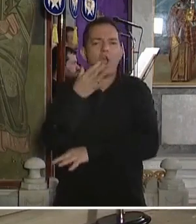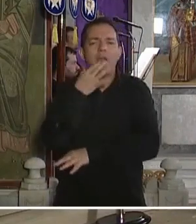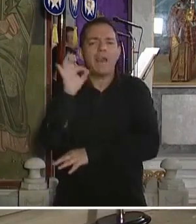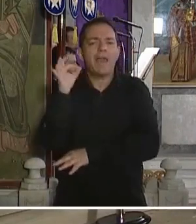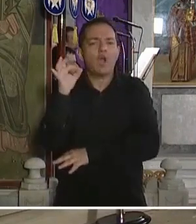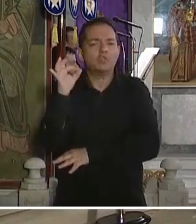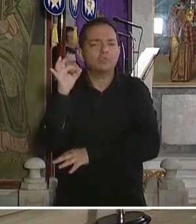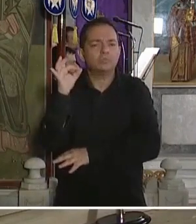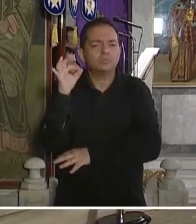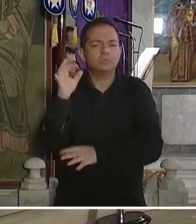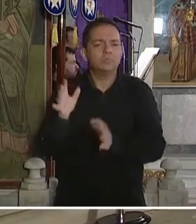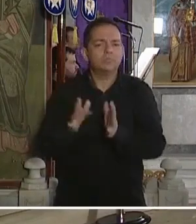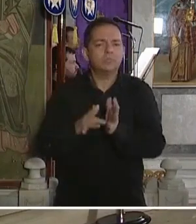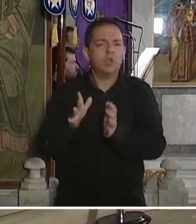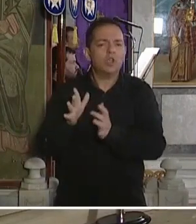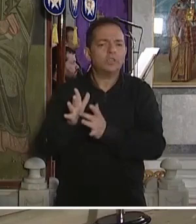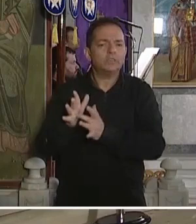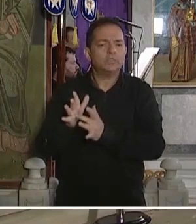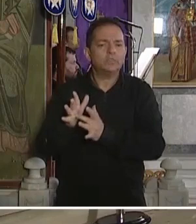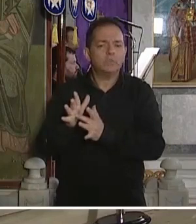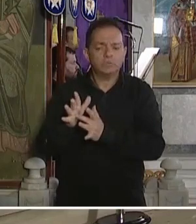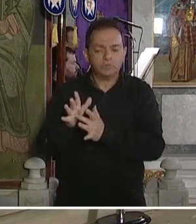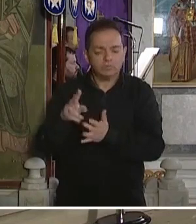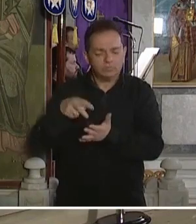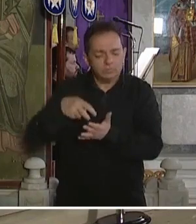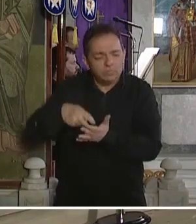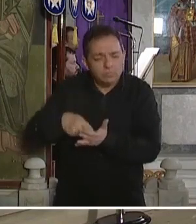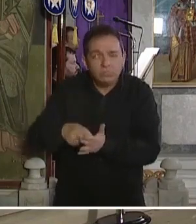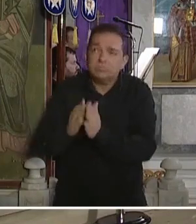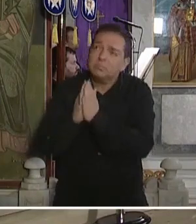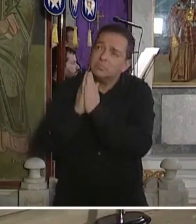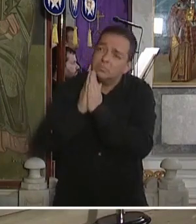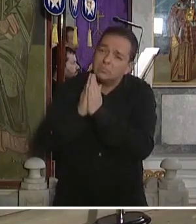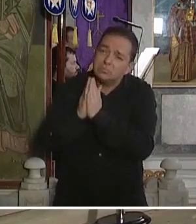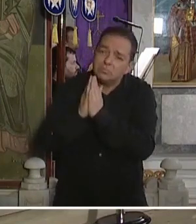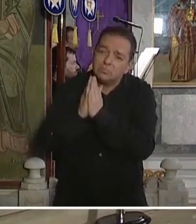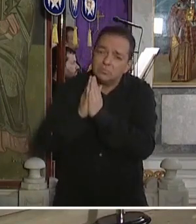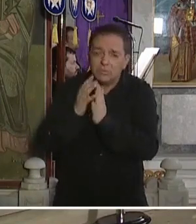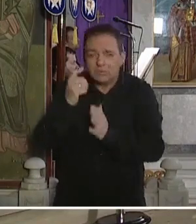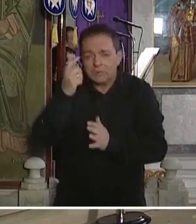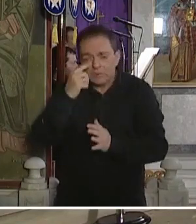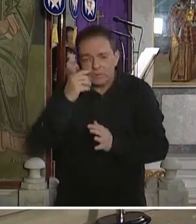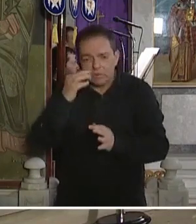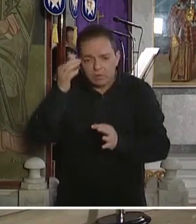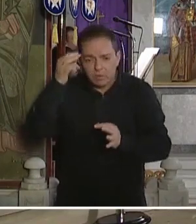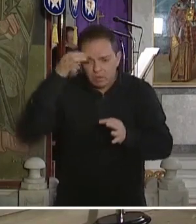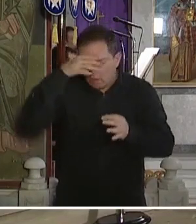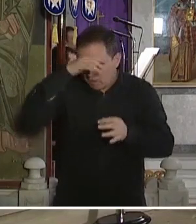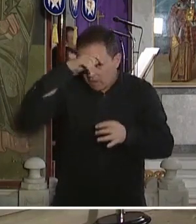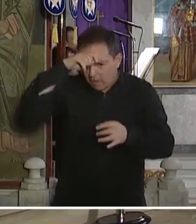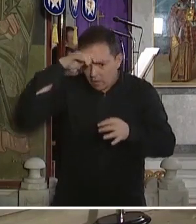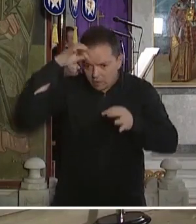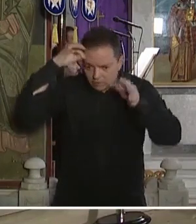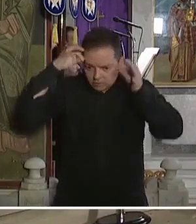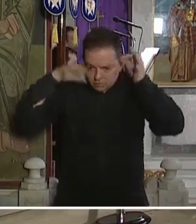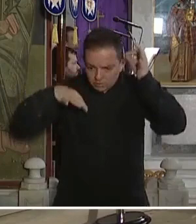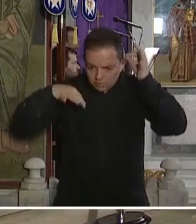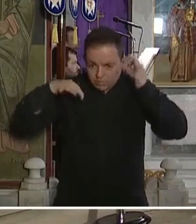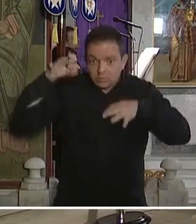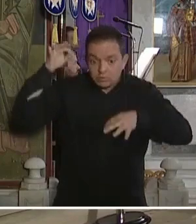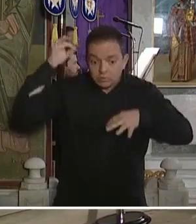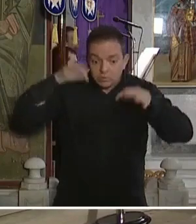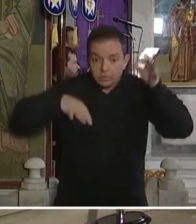έσταξε ένα άλλο υγρό από το σώμα του. Ο υδρότας. Και ήταν, λέει, ο υδρός ως η θρόμβη